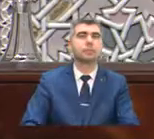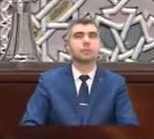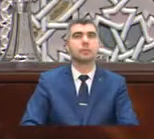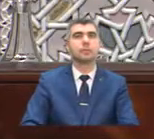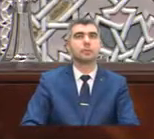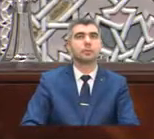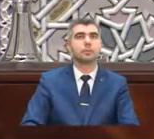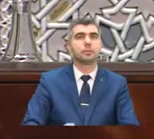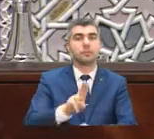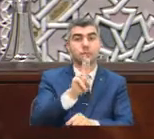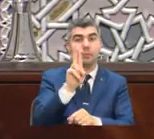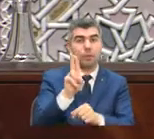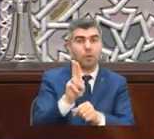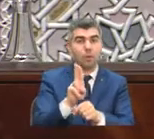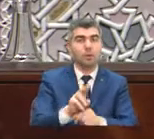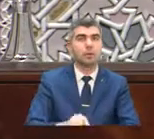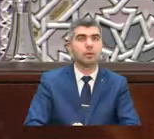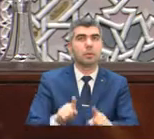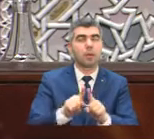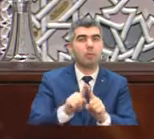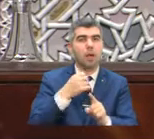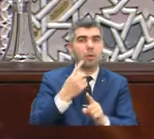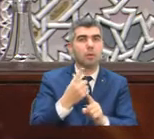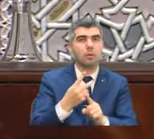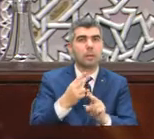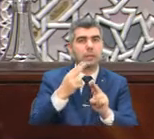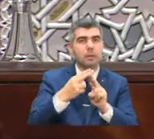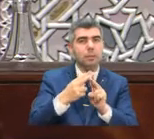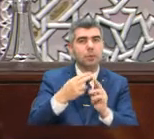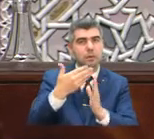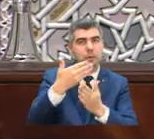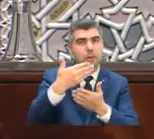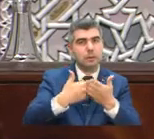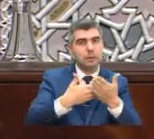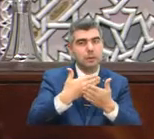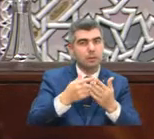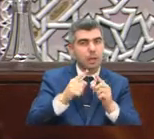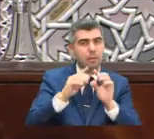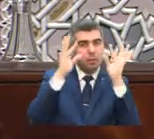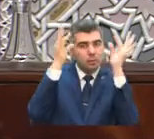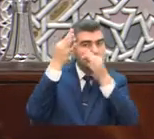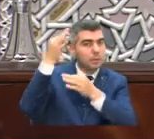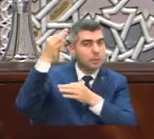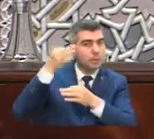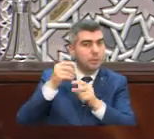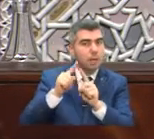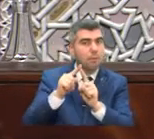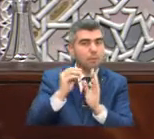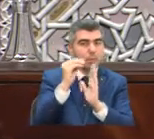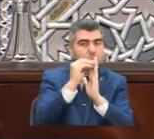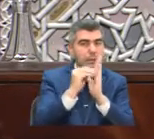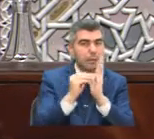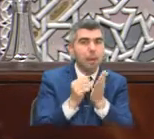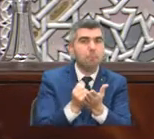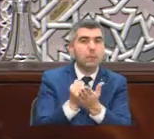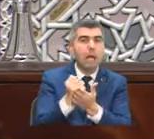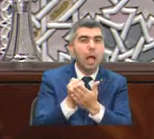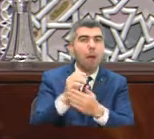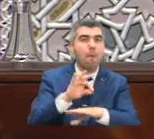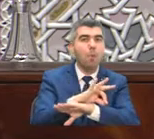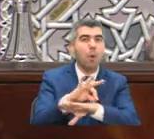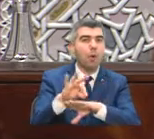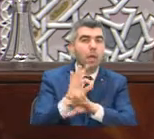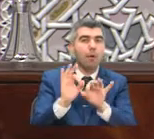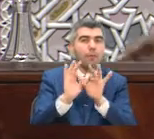السؤال الموالي حول عدم إدراج بعض تخصصات الماستر في لوائح المباريات بالوظيفة العمومية،